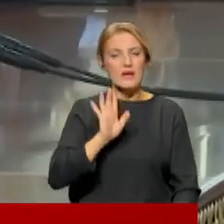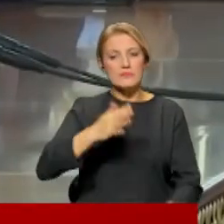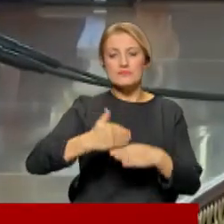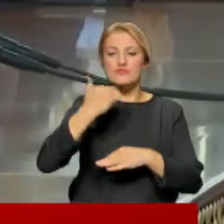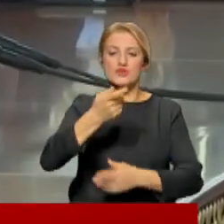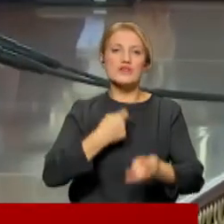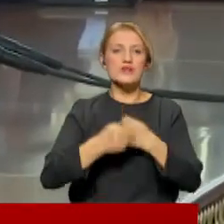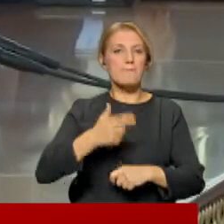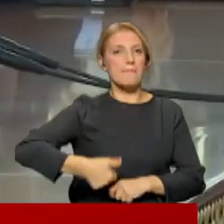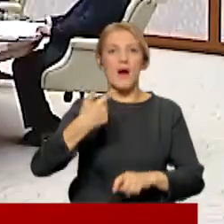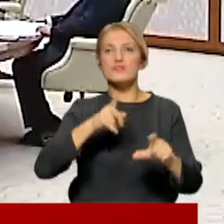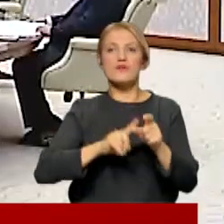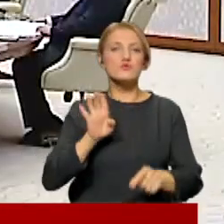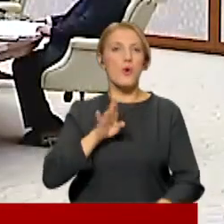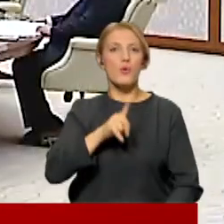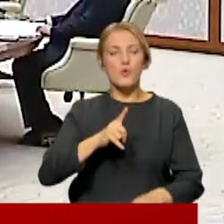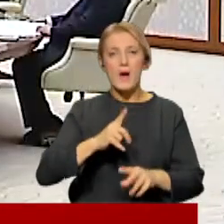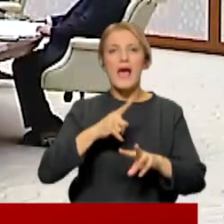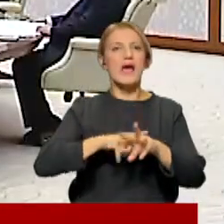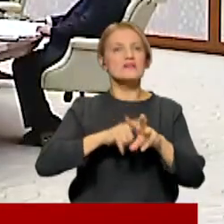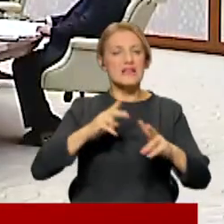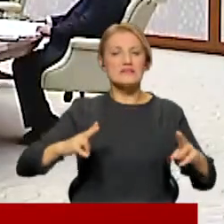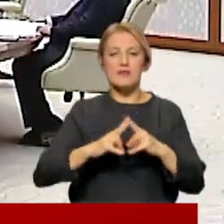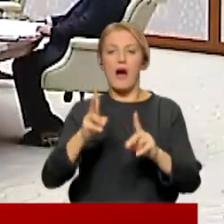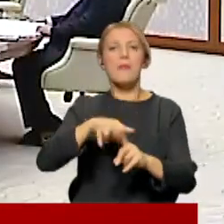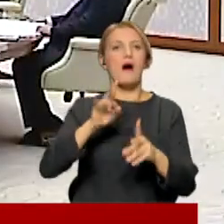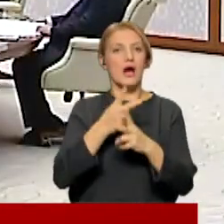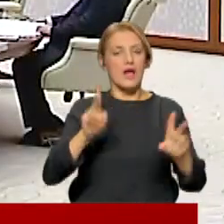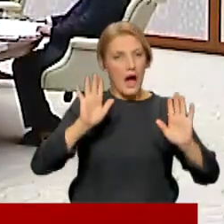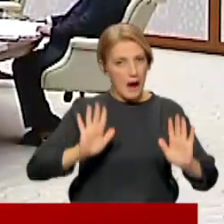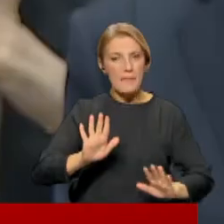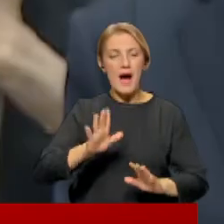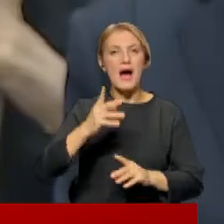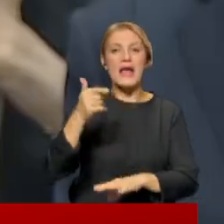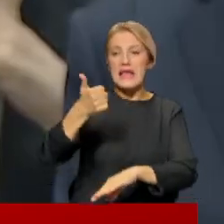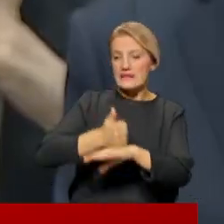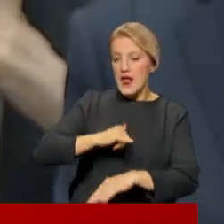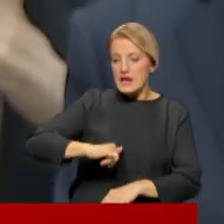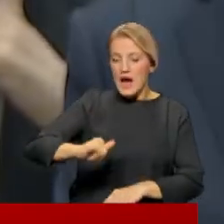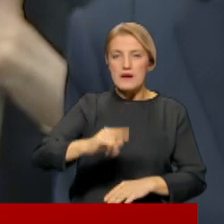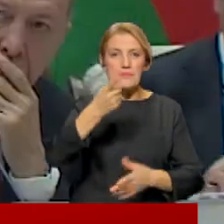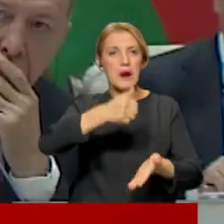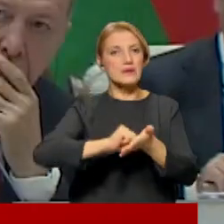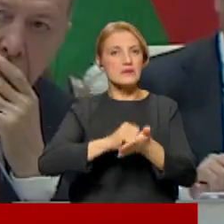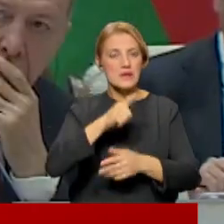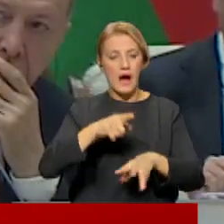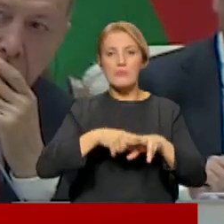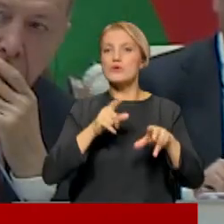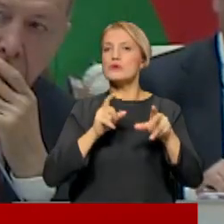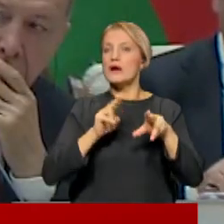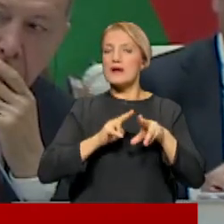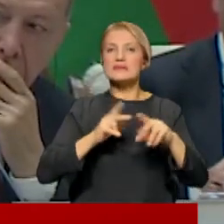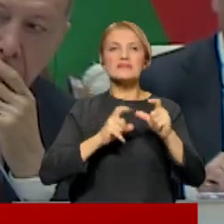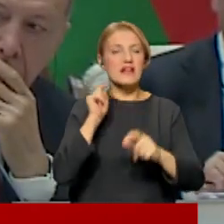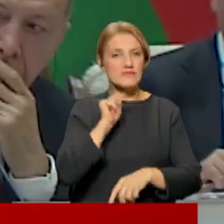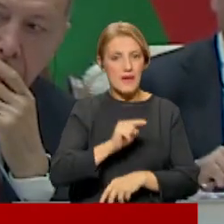Dışişleri Bakanı Çavuşoğlu Esad'ın zirveye katılmayacağını açıkladı ama iktidara yakın gazeteci Abdulkadir Selvi Erdoğan'ın